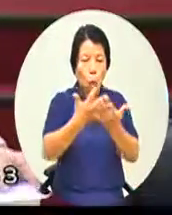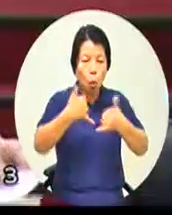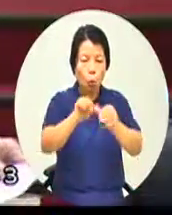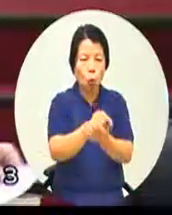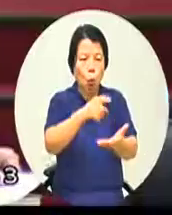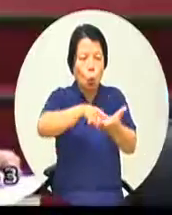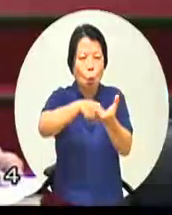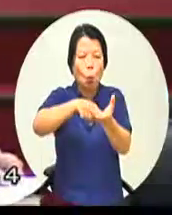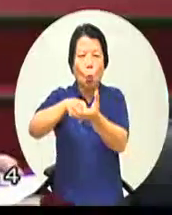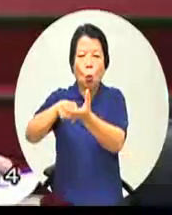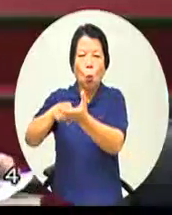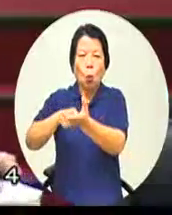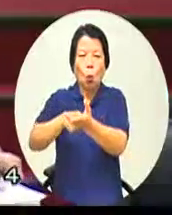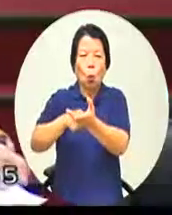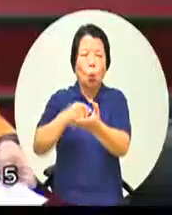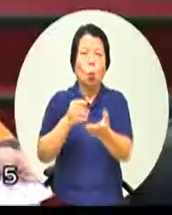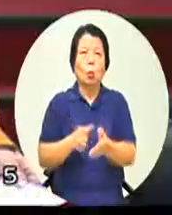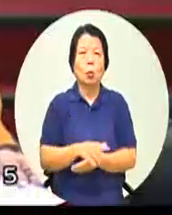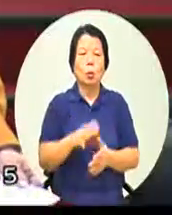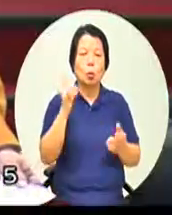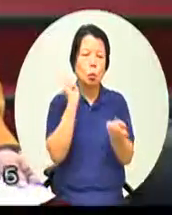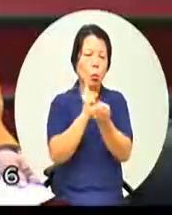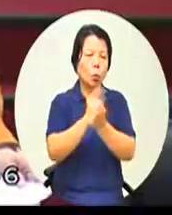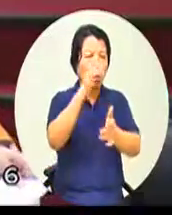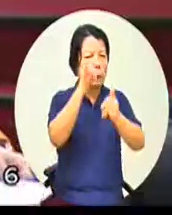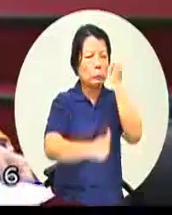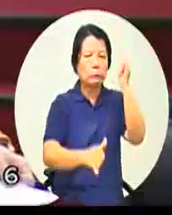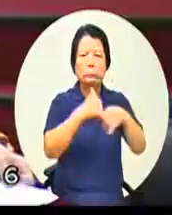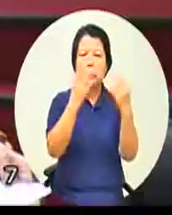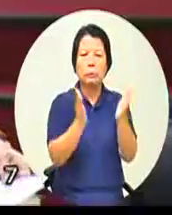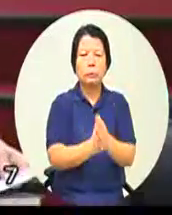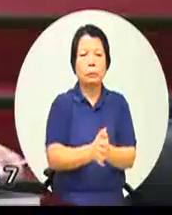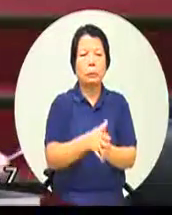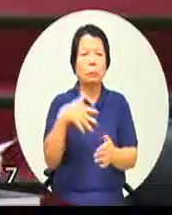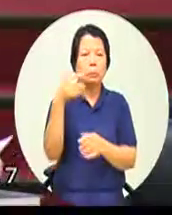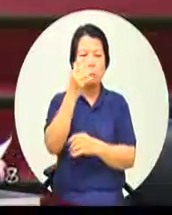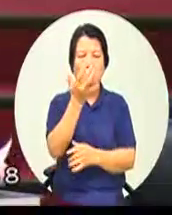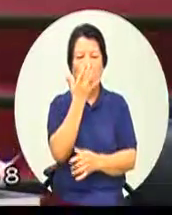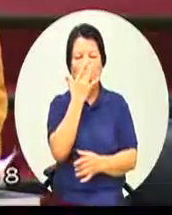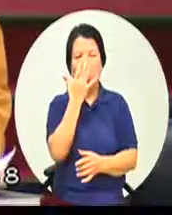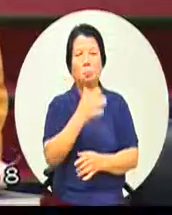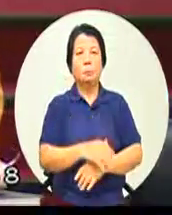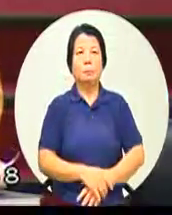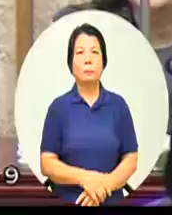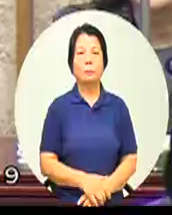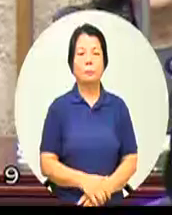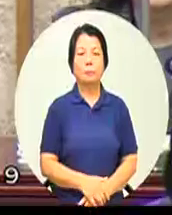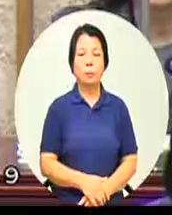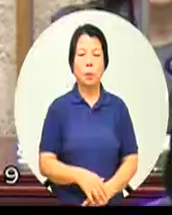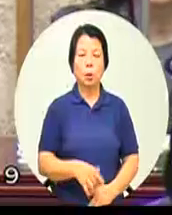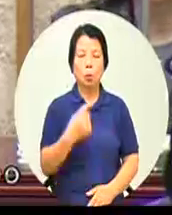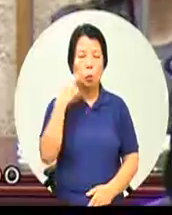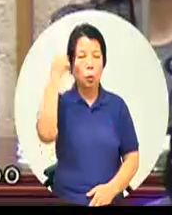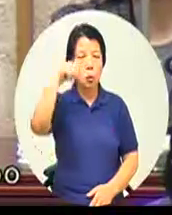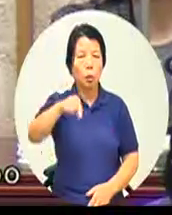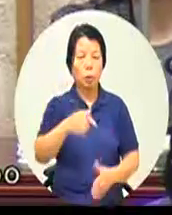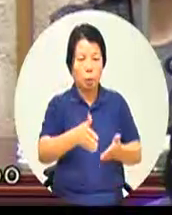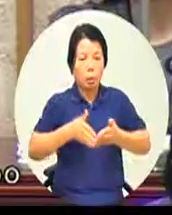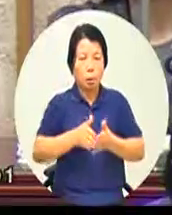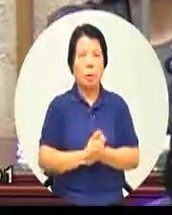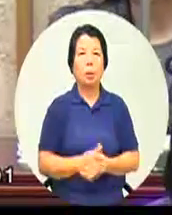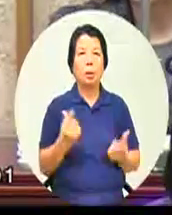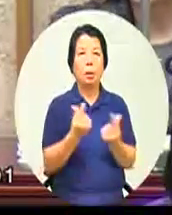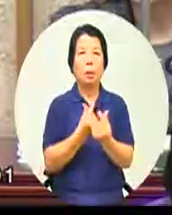吼。对这个历史拢在你淡薄的嘛，来，高中你的看法嘞？ 我感觉这个部分是足需要的，像